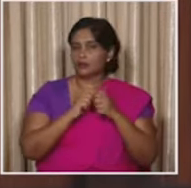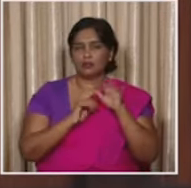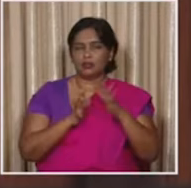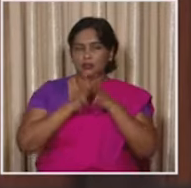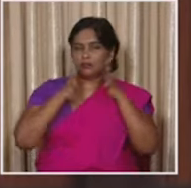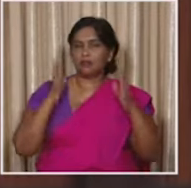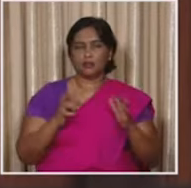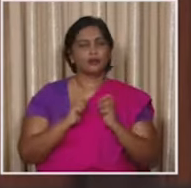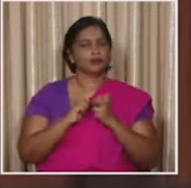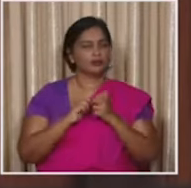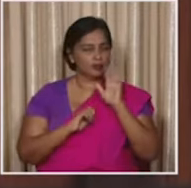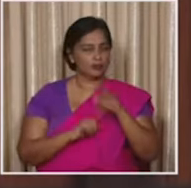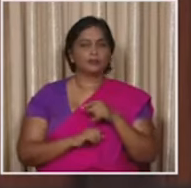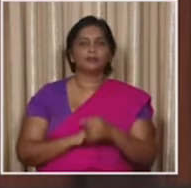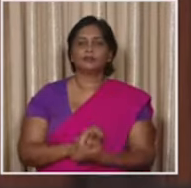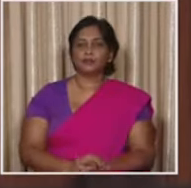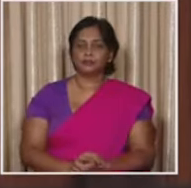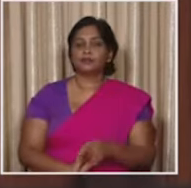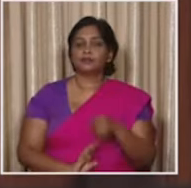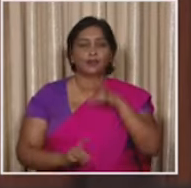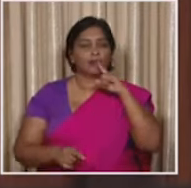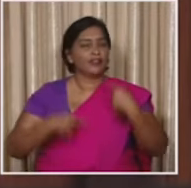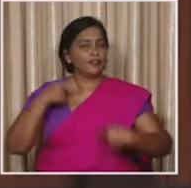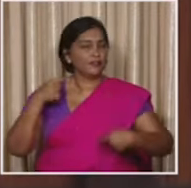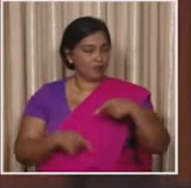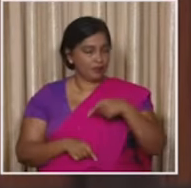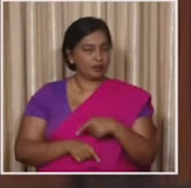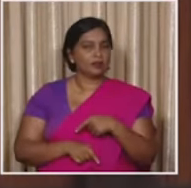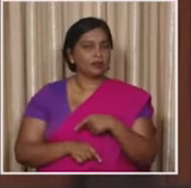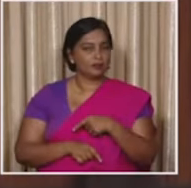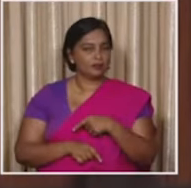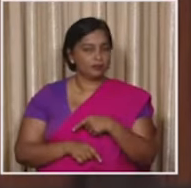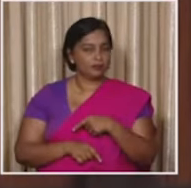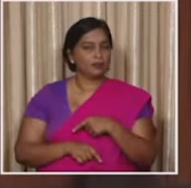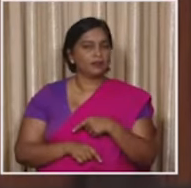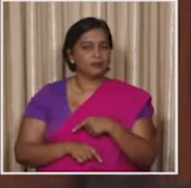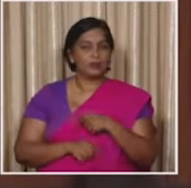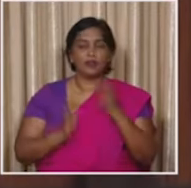நியோஜக கதாநாயகத்துமணி மே விவாத மே மே